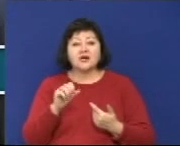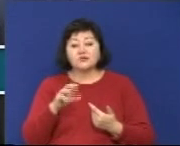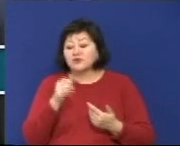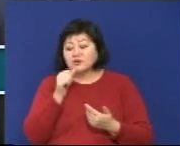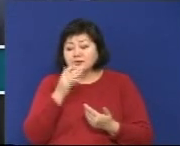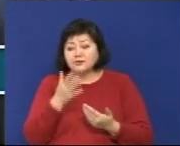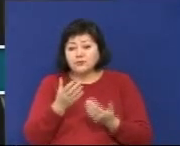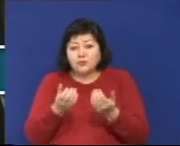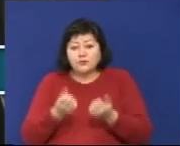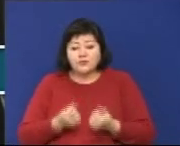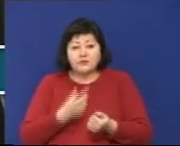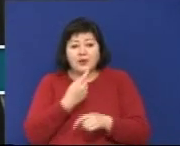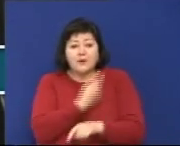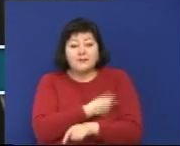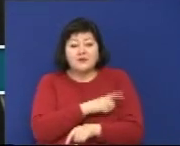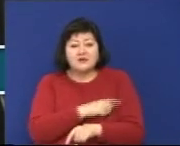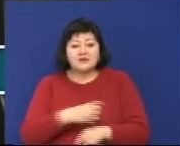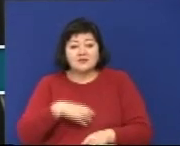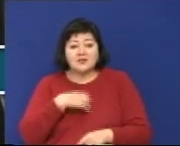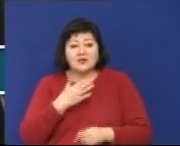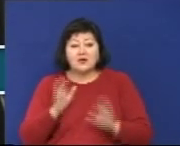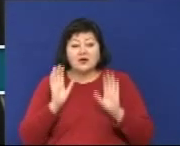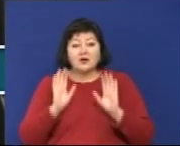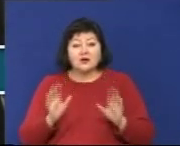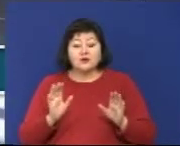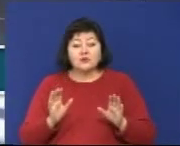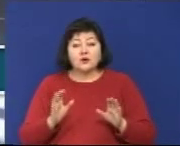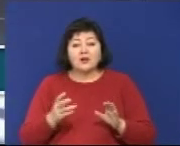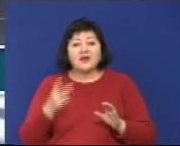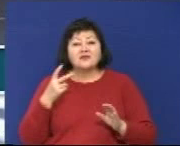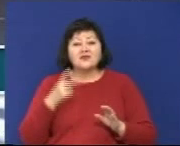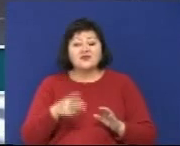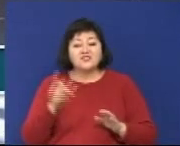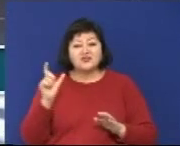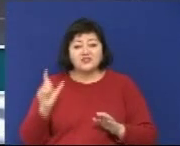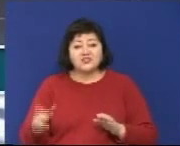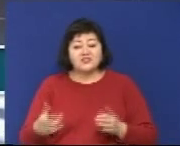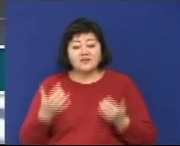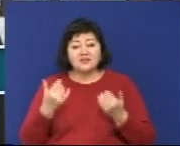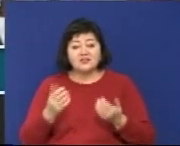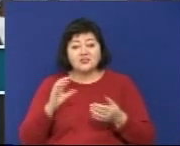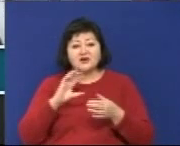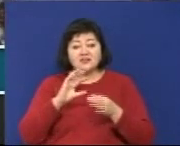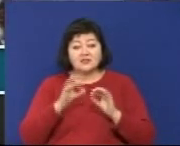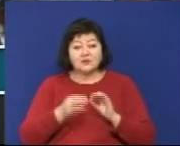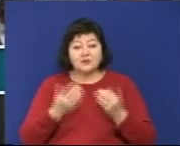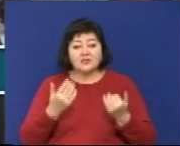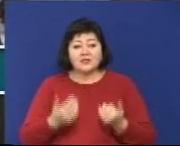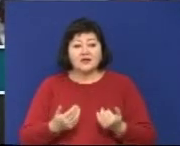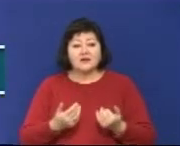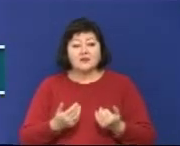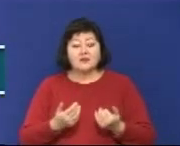видом. Пока в семье только 2000 человек оплатили единый совокупный платеж, из них более половины горожане, остальные жители